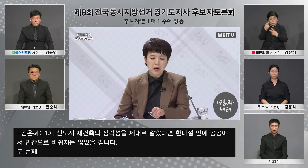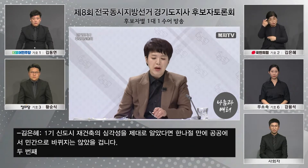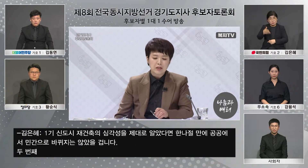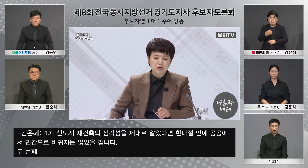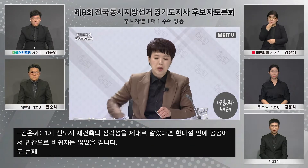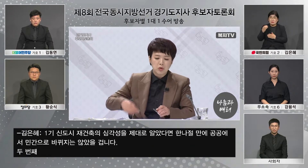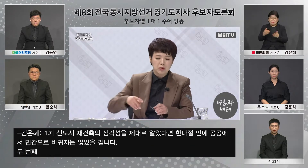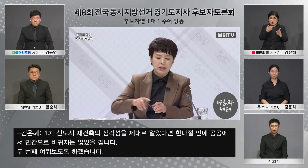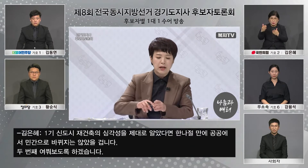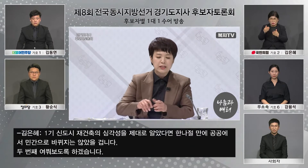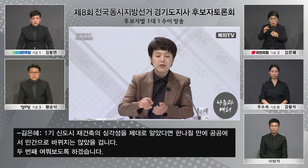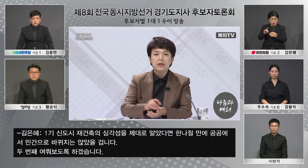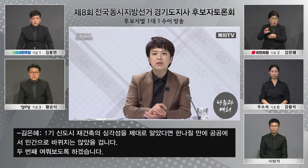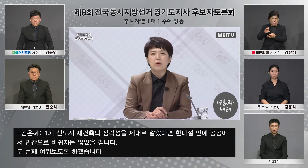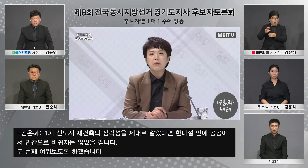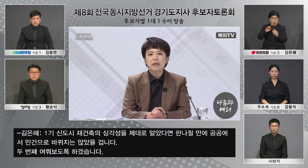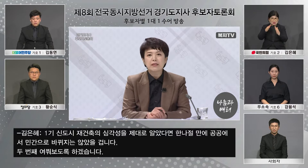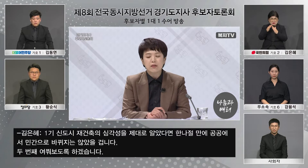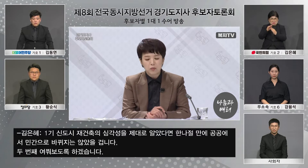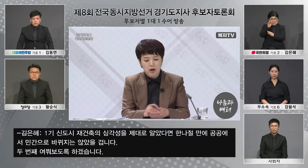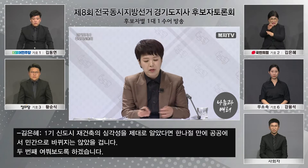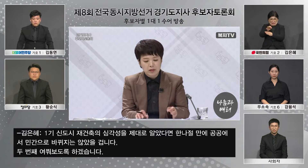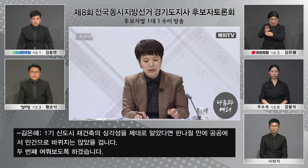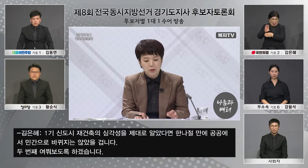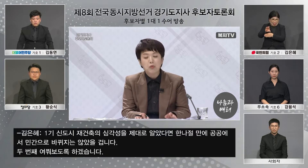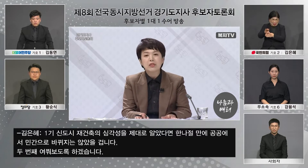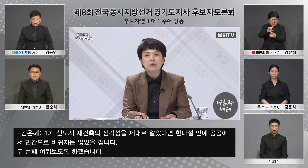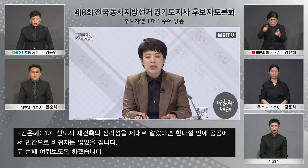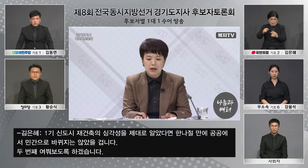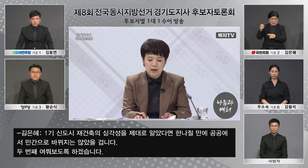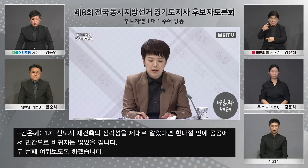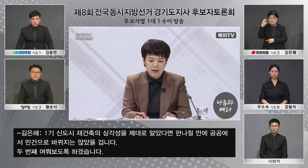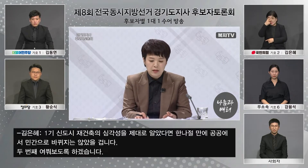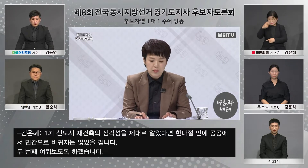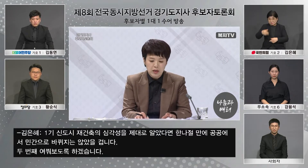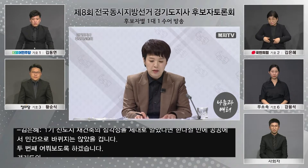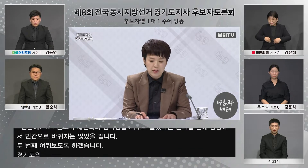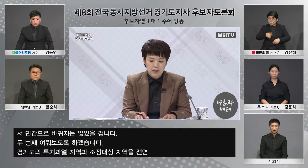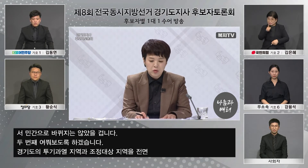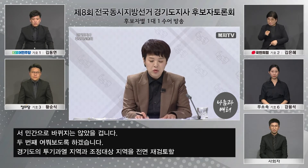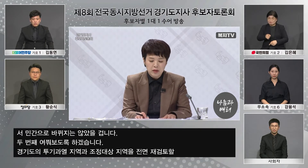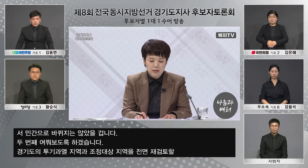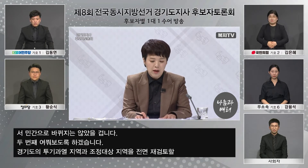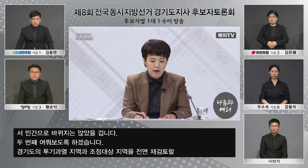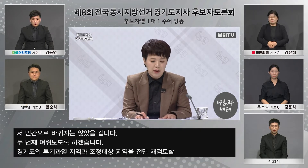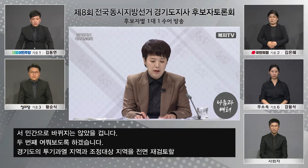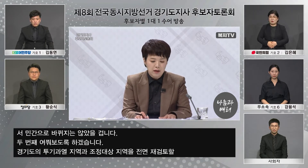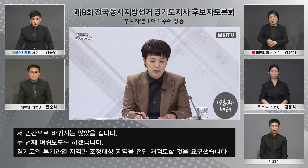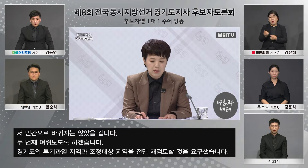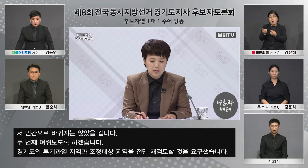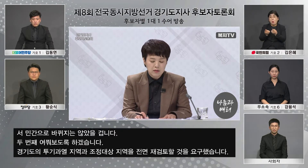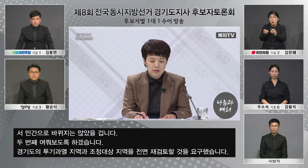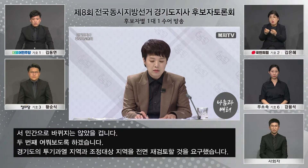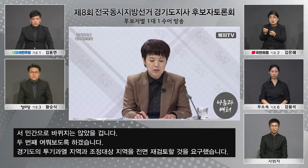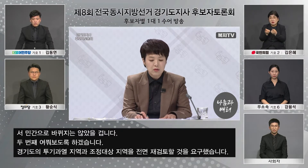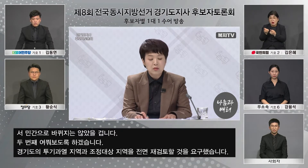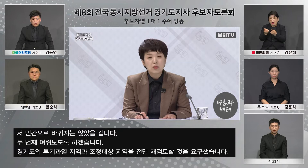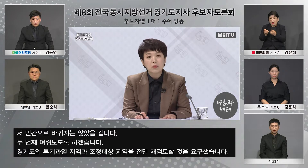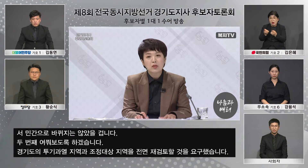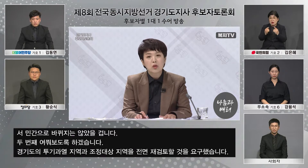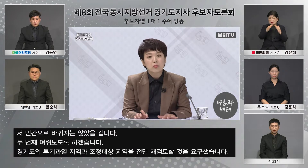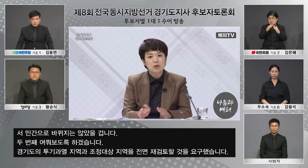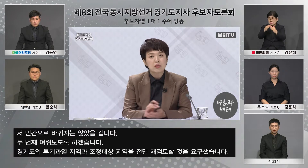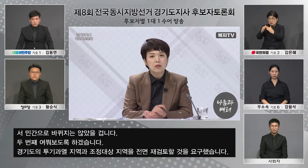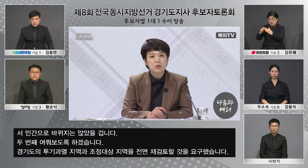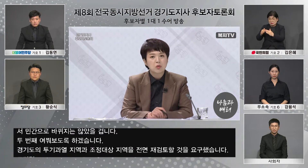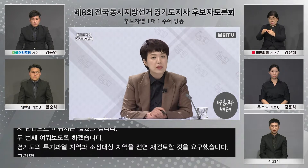경기도의 투기과열지구와 조정대상 지역을 전면 재검토할 것을 요구했습니다. 그러면 조정대상